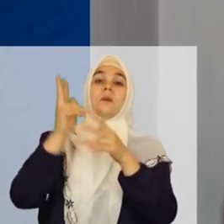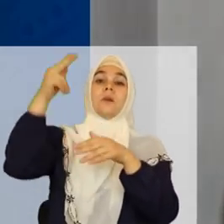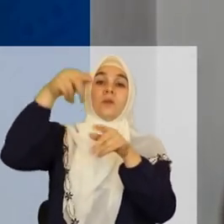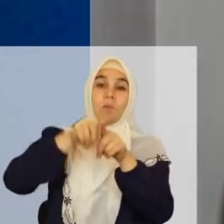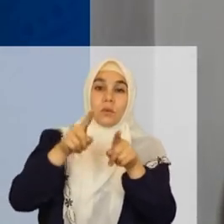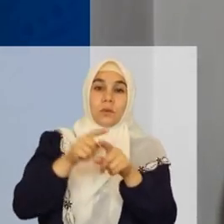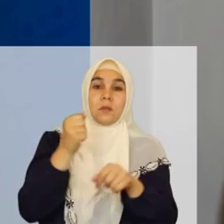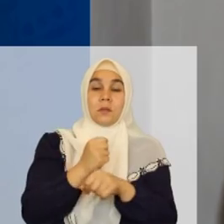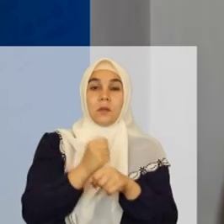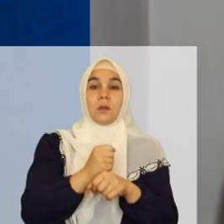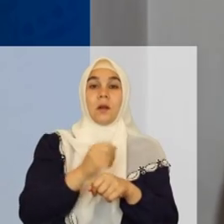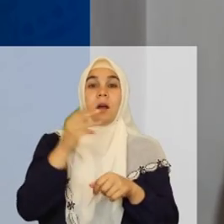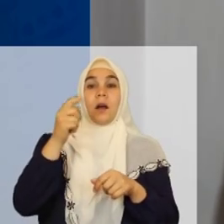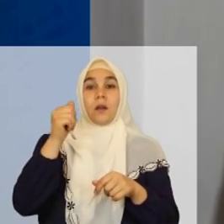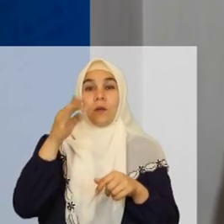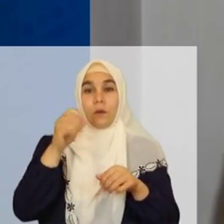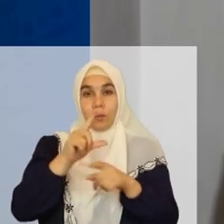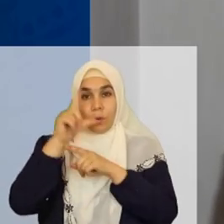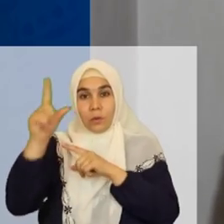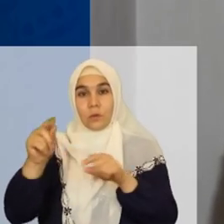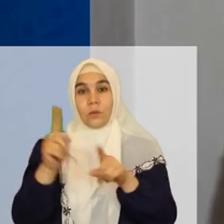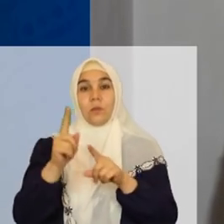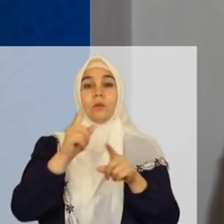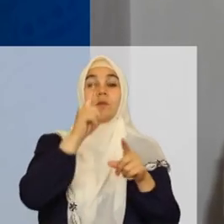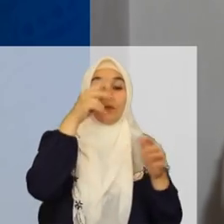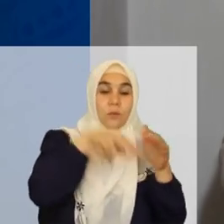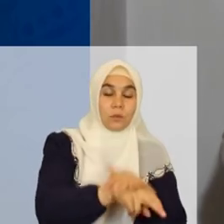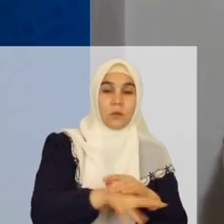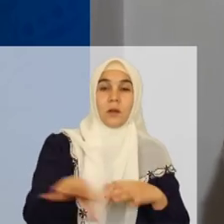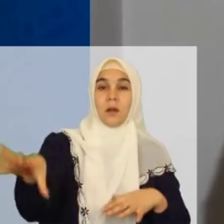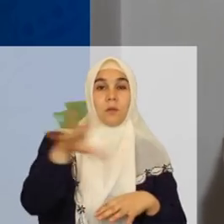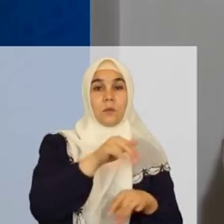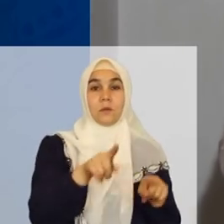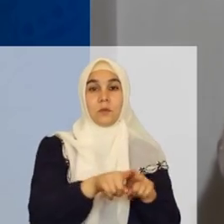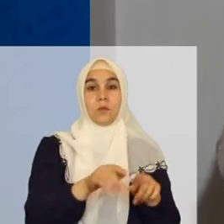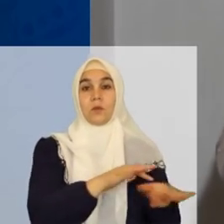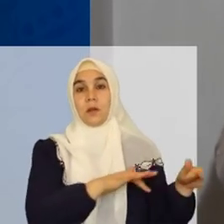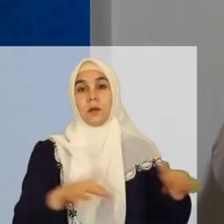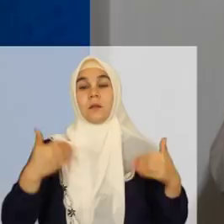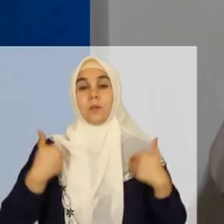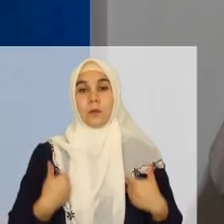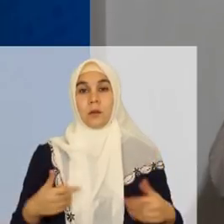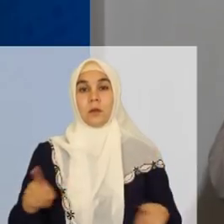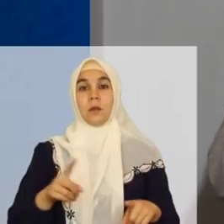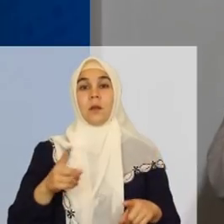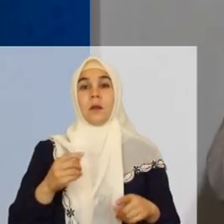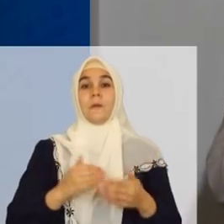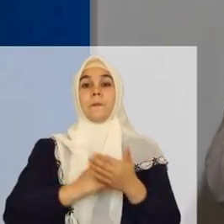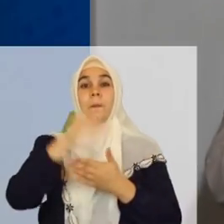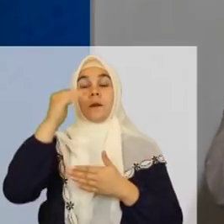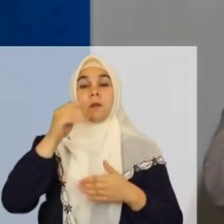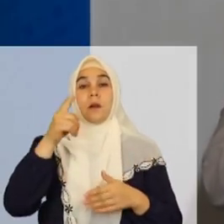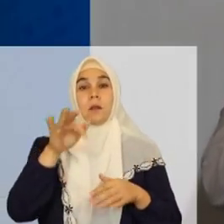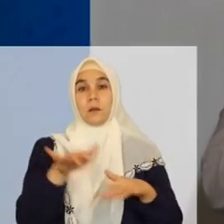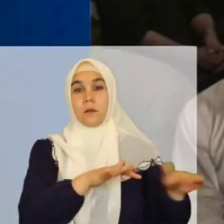hərəkət, Arafatga borish harakat, undan Muzdalifaga tushish hammasi harakat. Badanni oliy